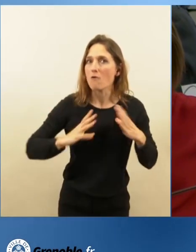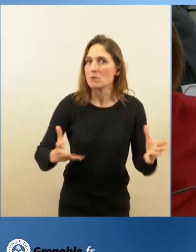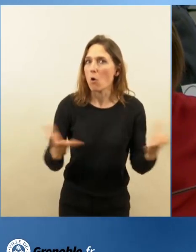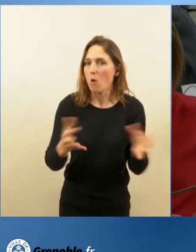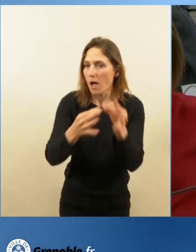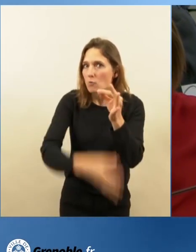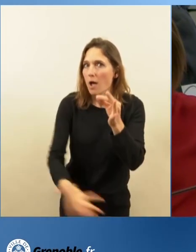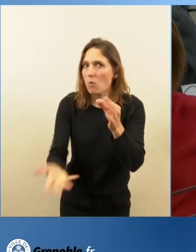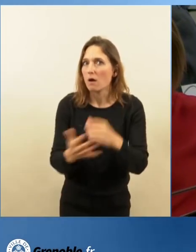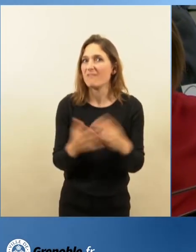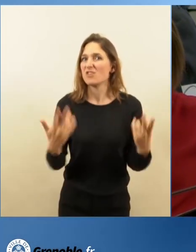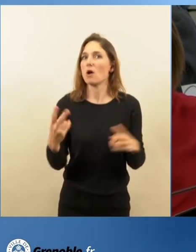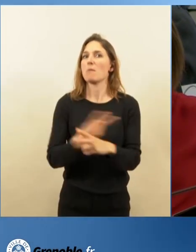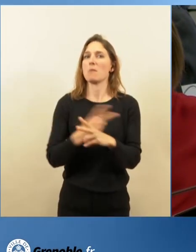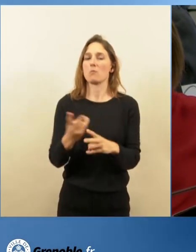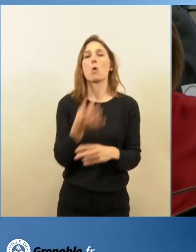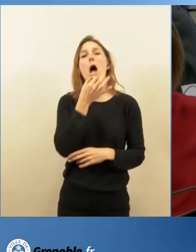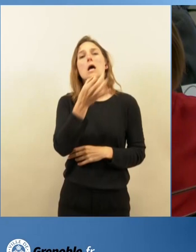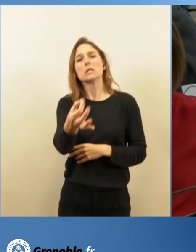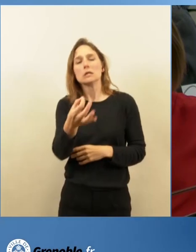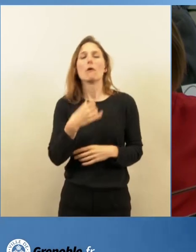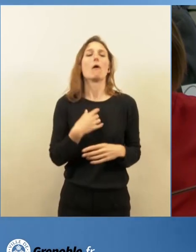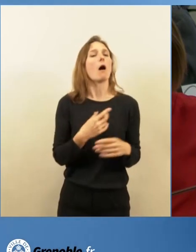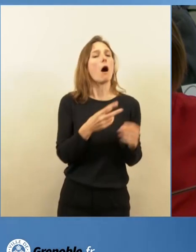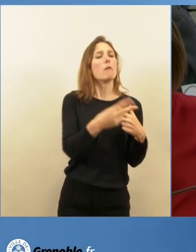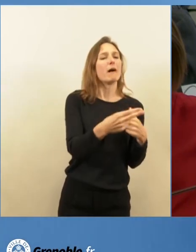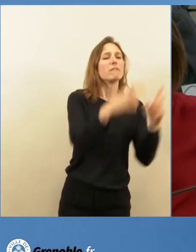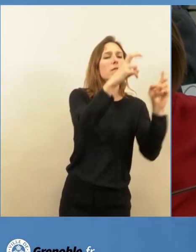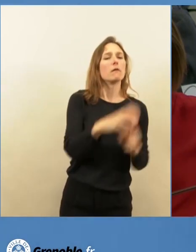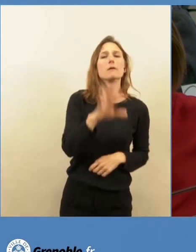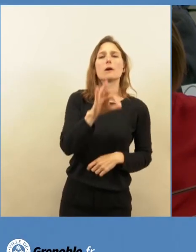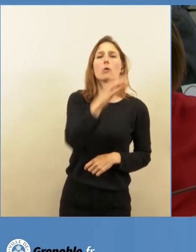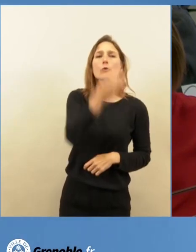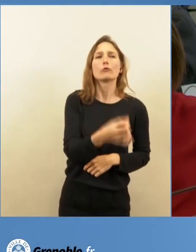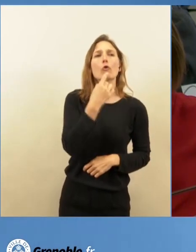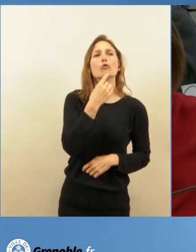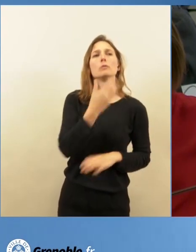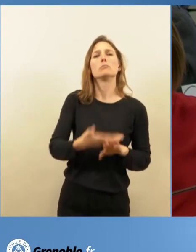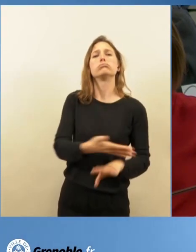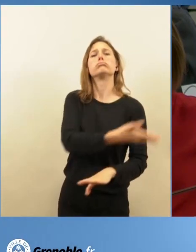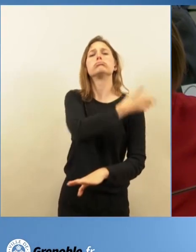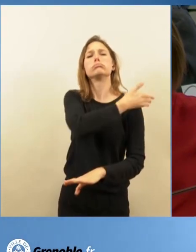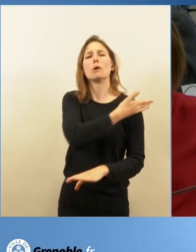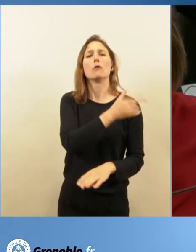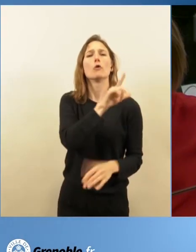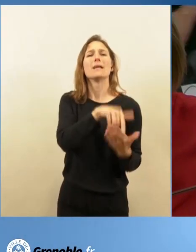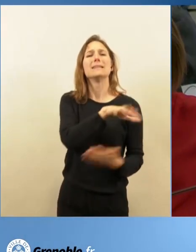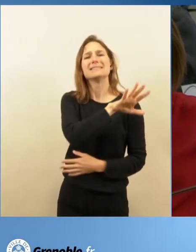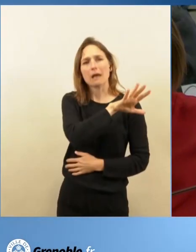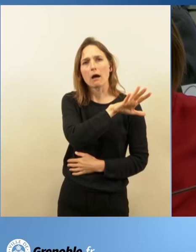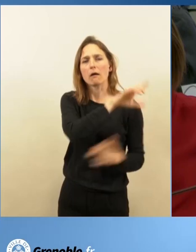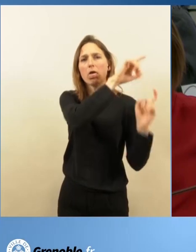parce que se dire qu'on va baisser de 50 % tel ou telle part ou telle ou tel indicateur depuis en prenant depuis 2005